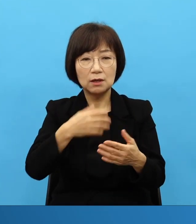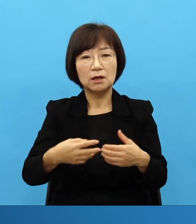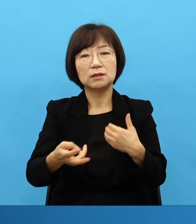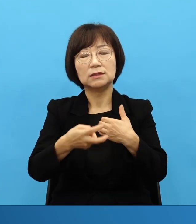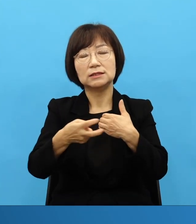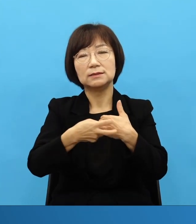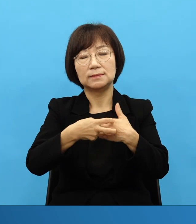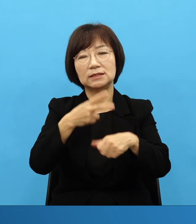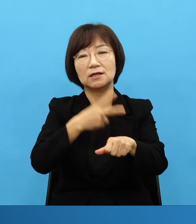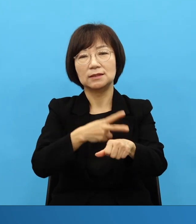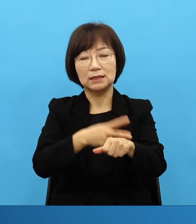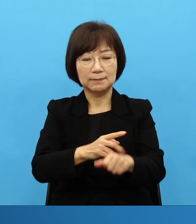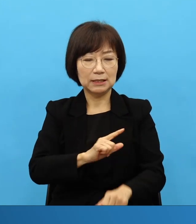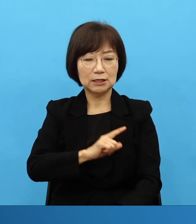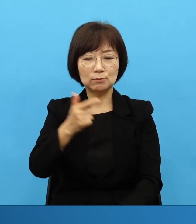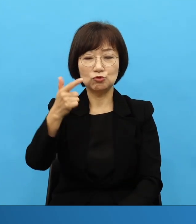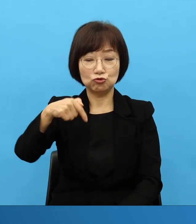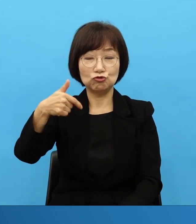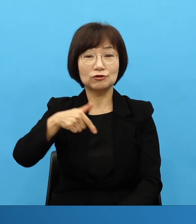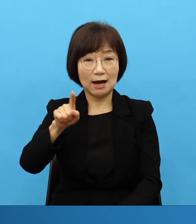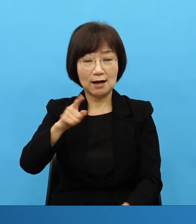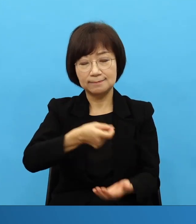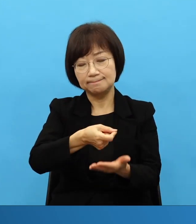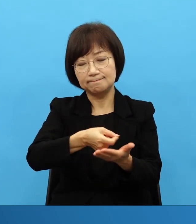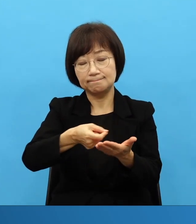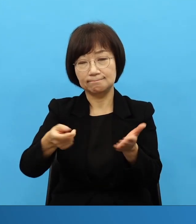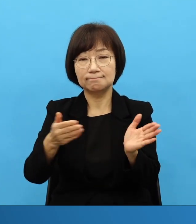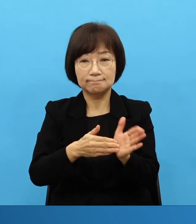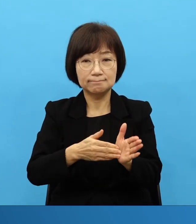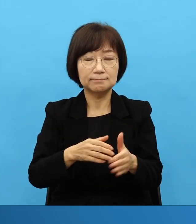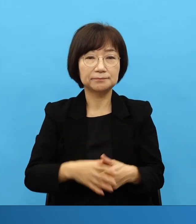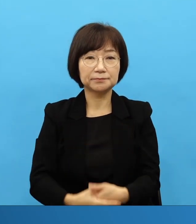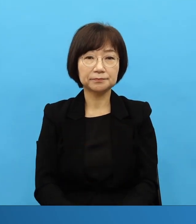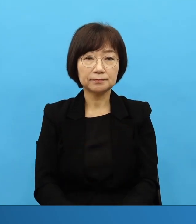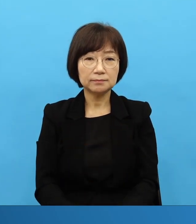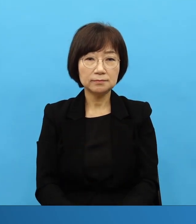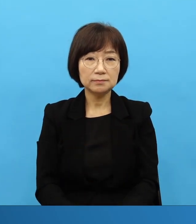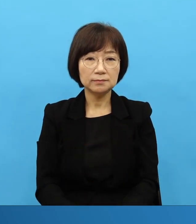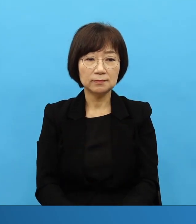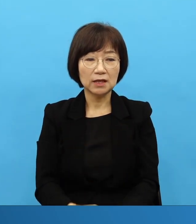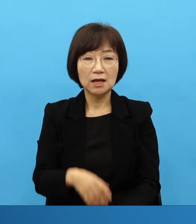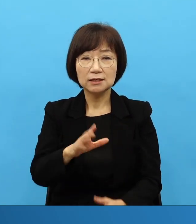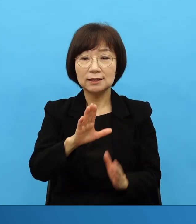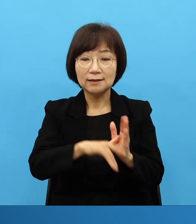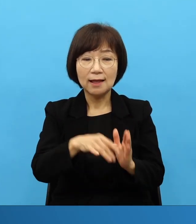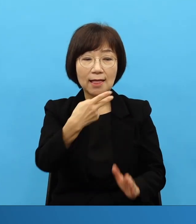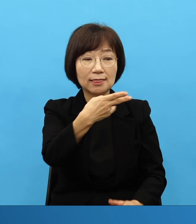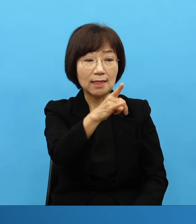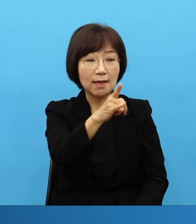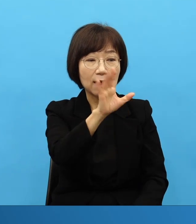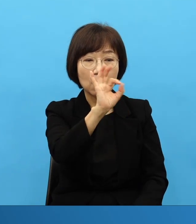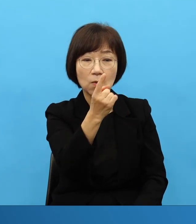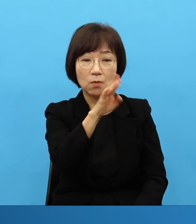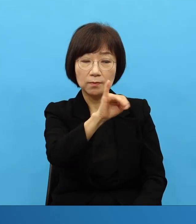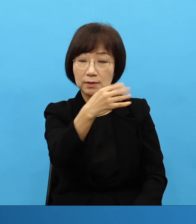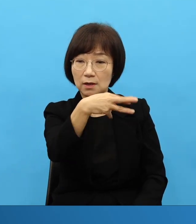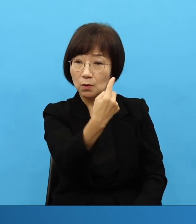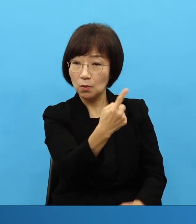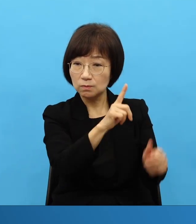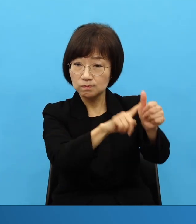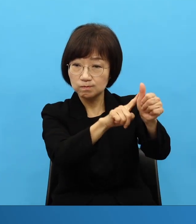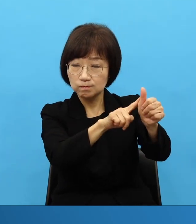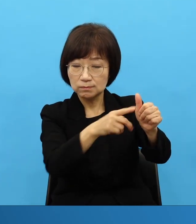this tremendous? 그때 의사가 그것도 그냥 기록한 게 아니고 데오빌로라고 하는 사람에게 보내려고 기록을 했어요. And he didn't just